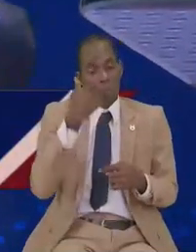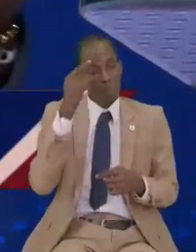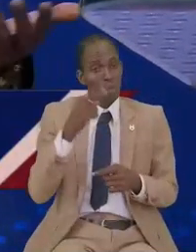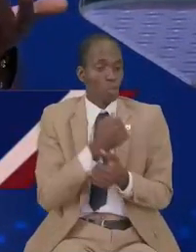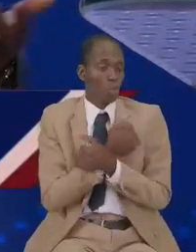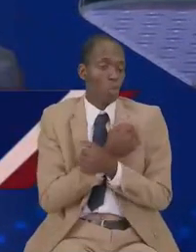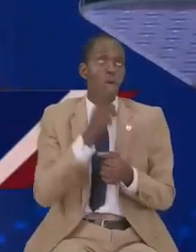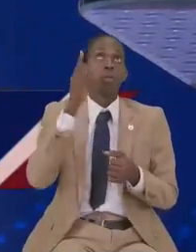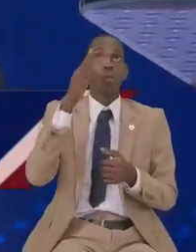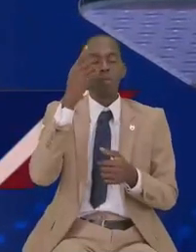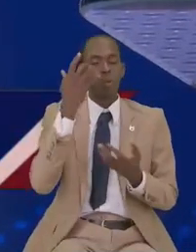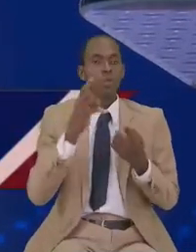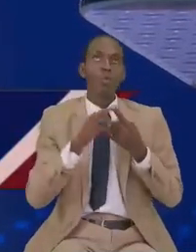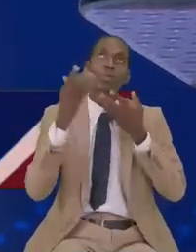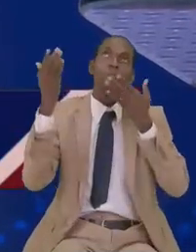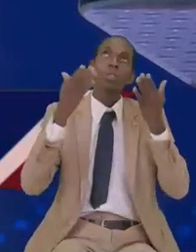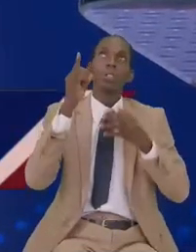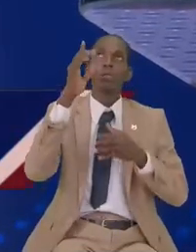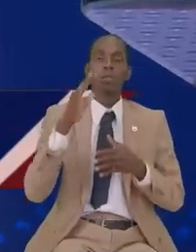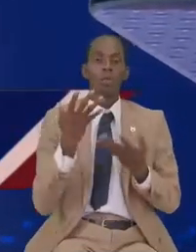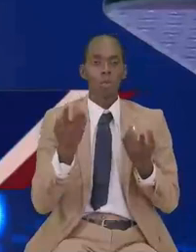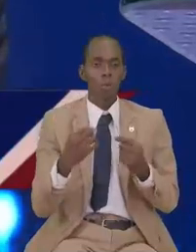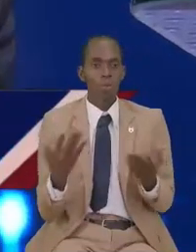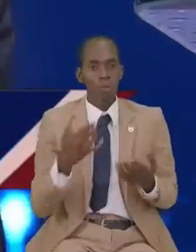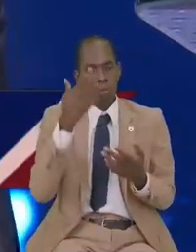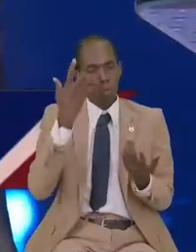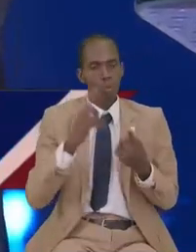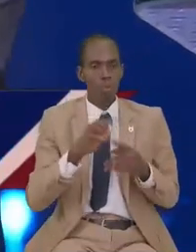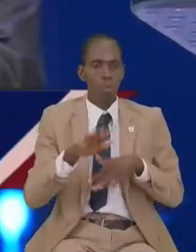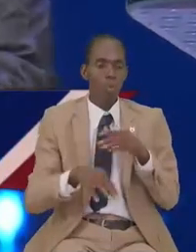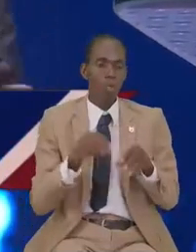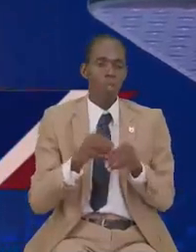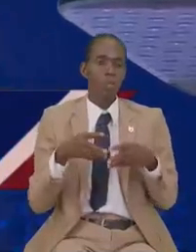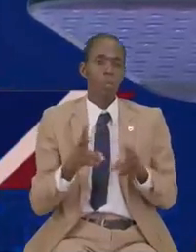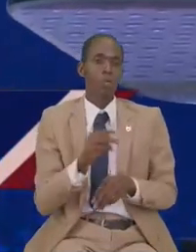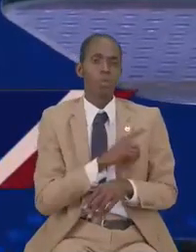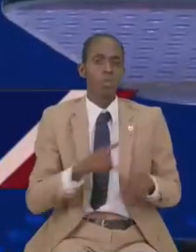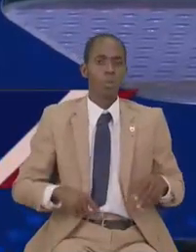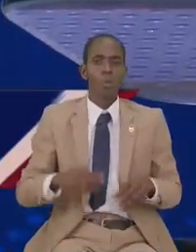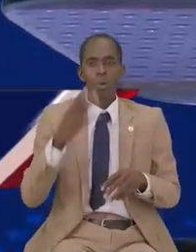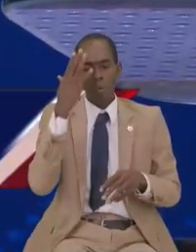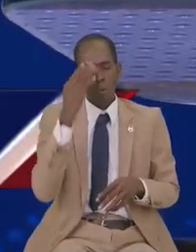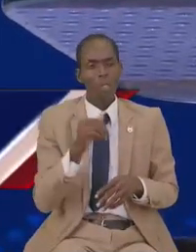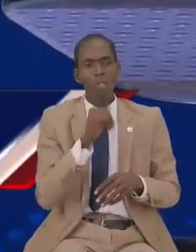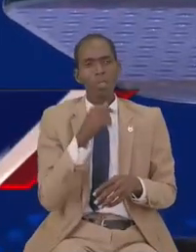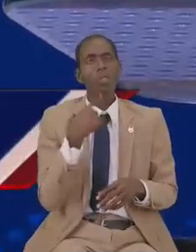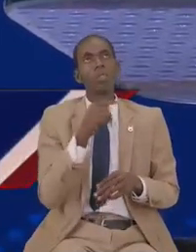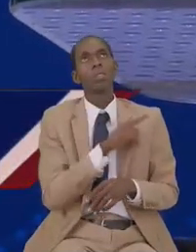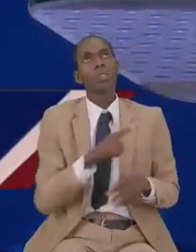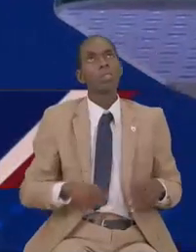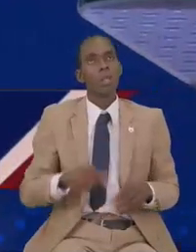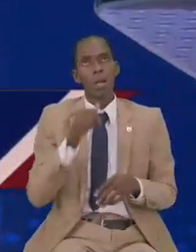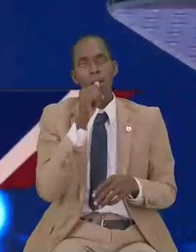on va à la fin de l'étude, tu vas venir au Seigneur, vois-moi et sonde-moi. parce que tu veux suivre le